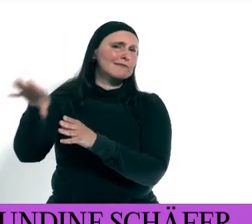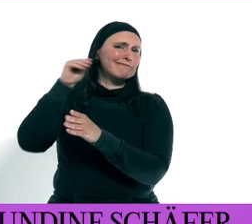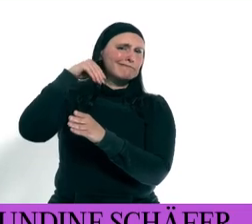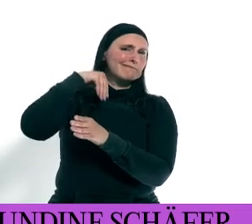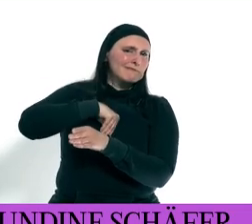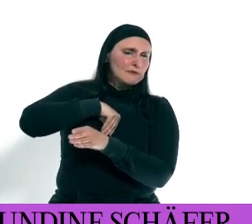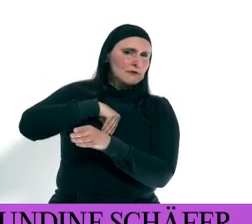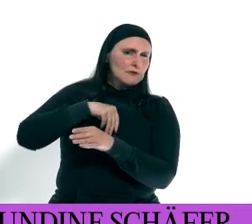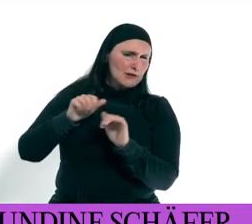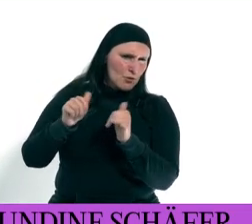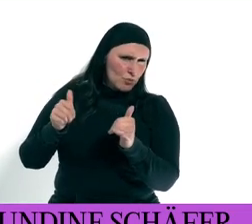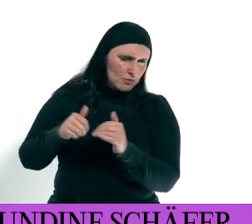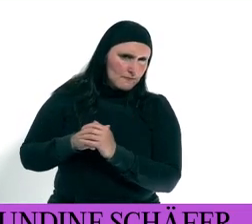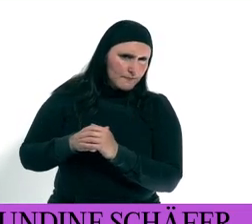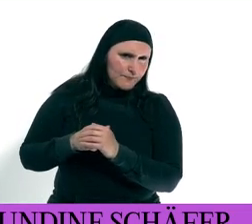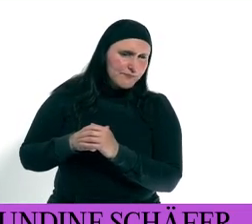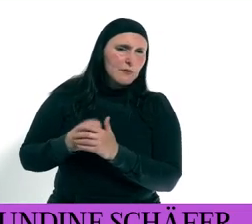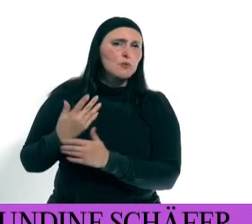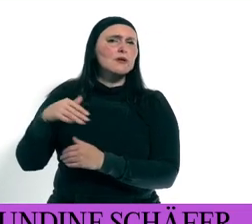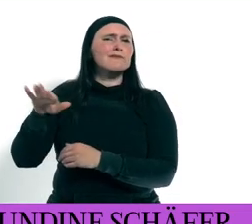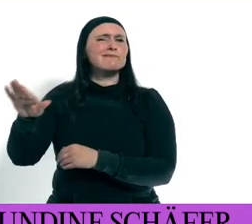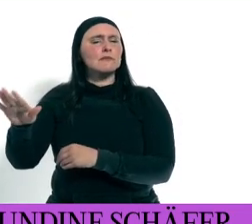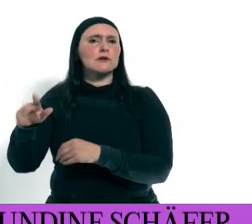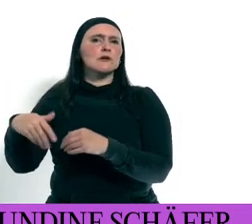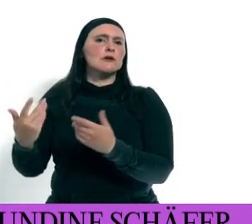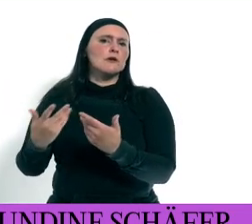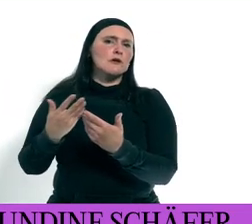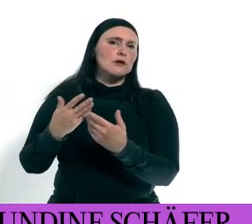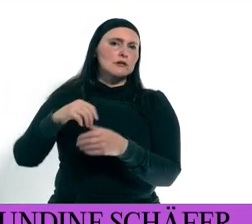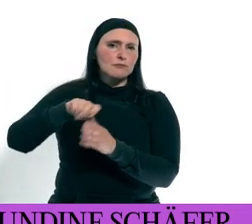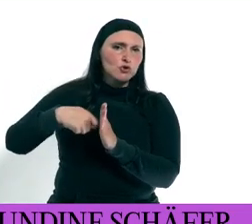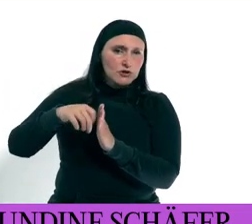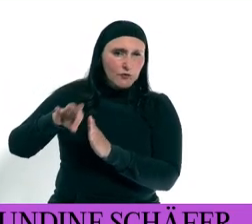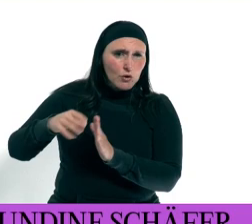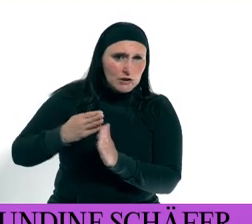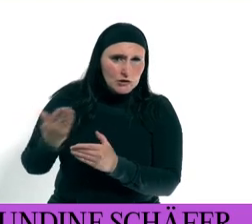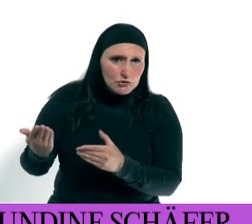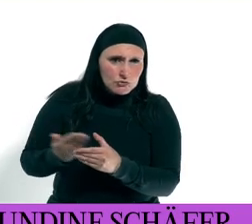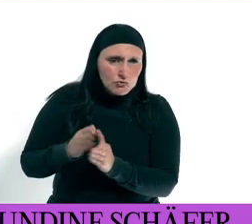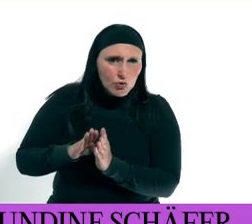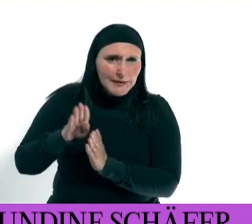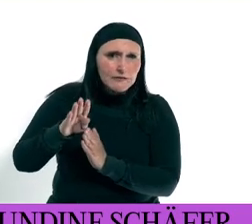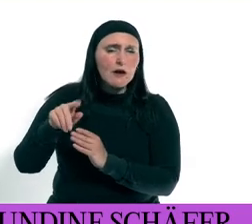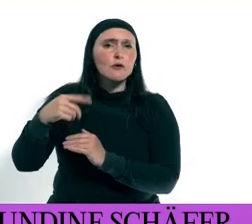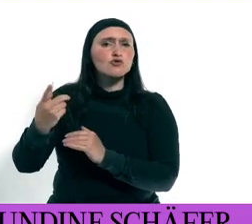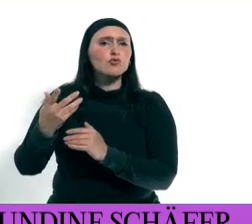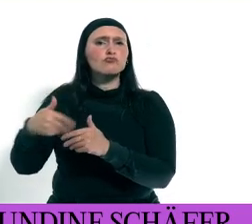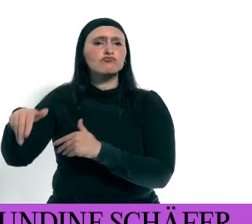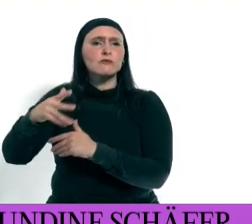der S-Bahn in Berlin, aber sie sind da. Wie fließt das ein in eure Projekte für